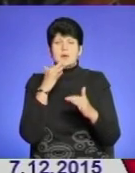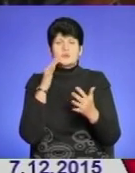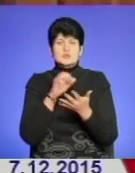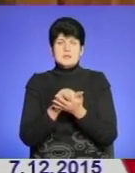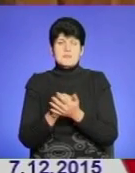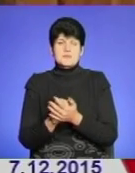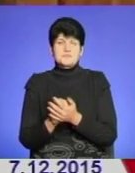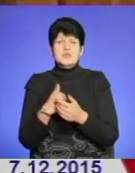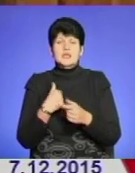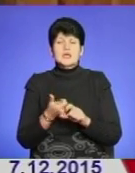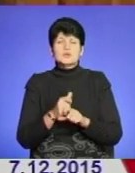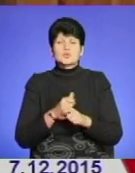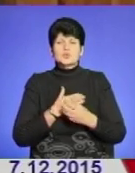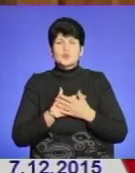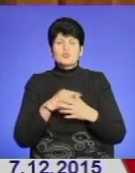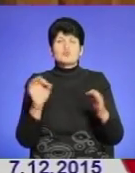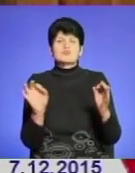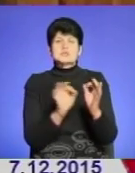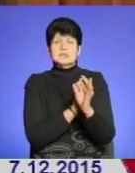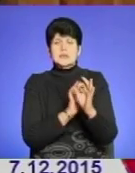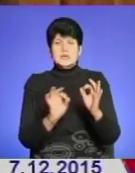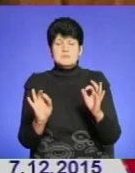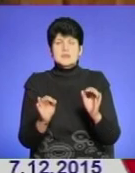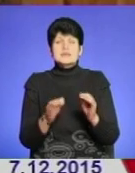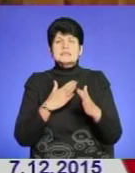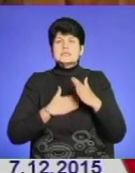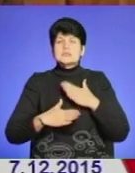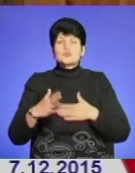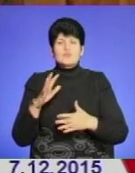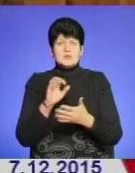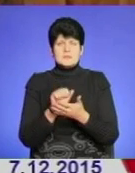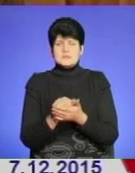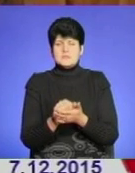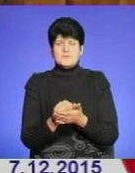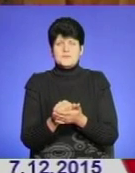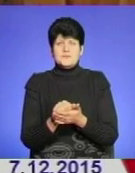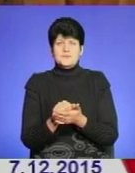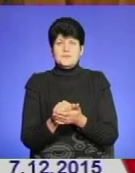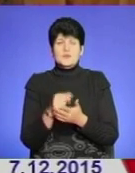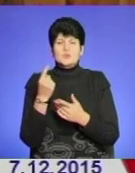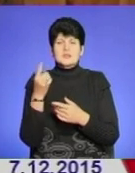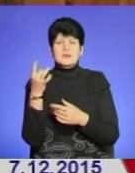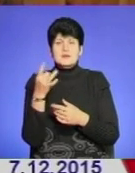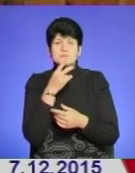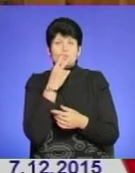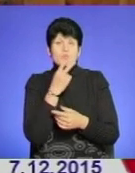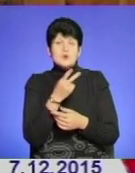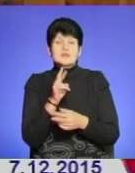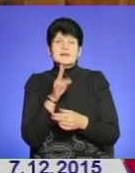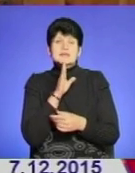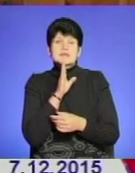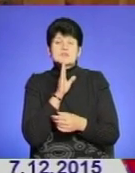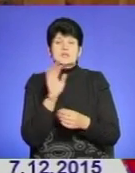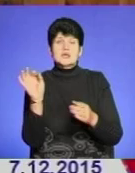займається. Я дуже люблю скрипку і я задоволенням займаюся. І один раз я побачила, як якась